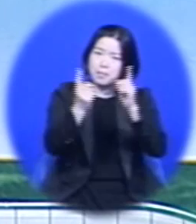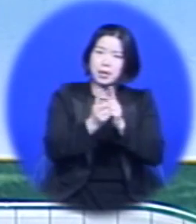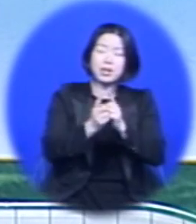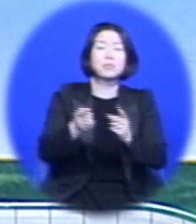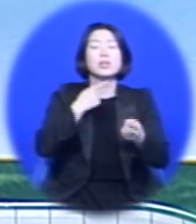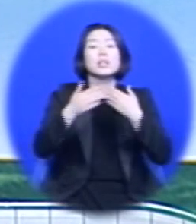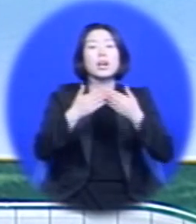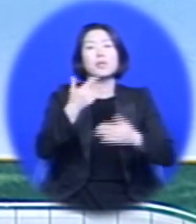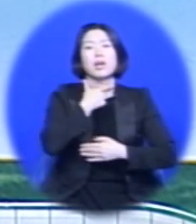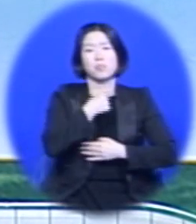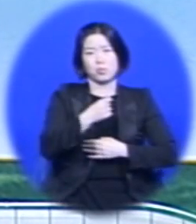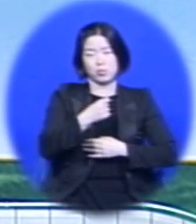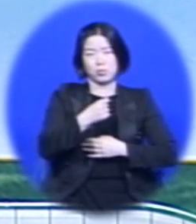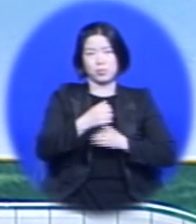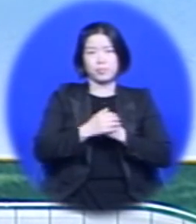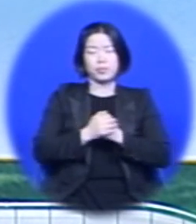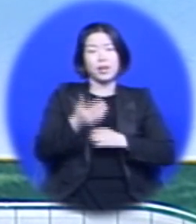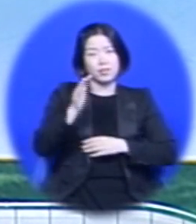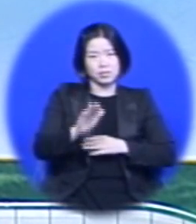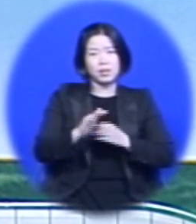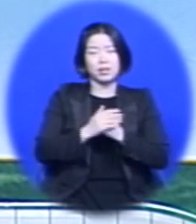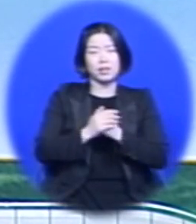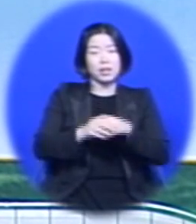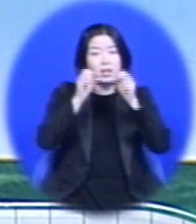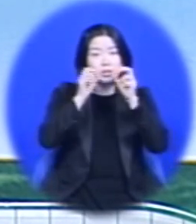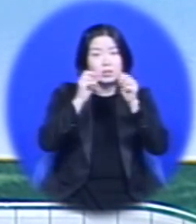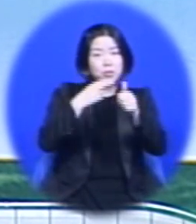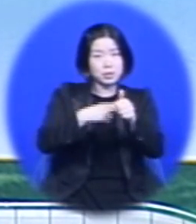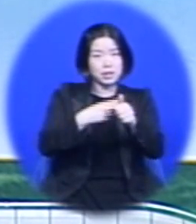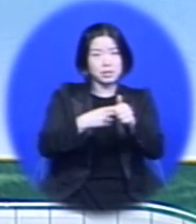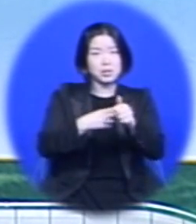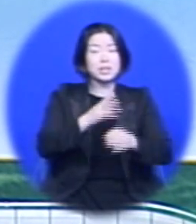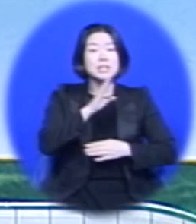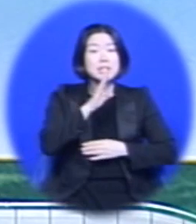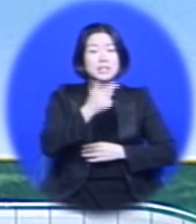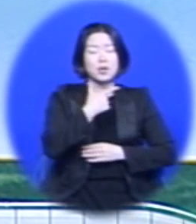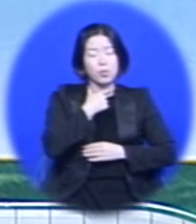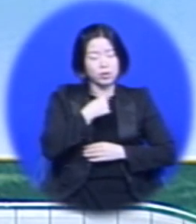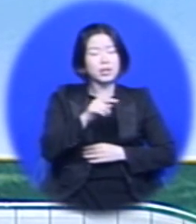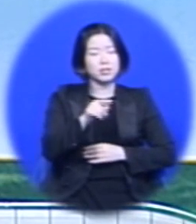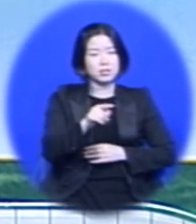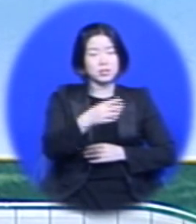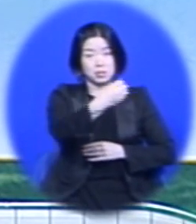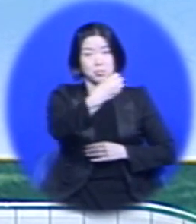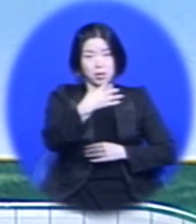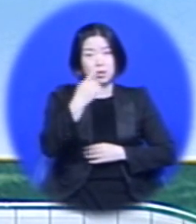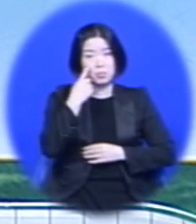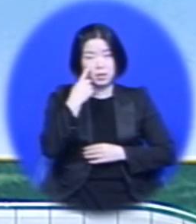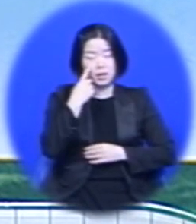경험해 보고 싶은 거예요. 근데 선교사님이 진짜 원하는 것을 이야기해 보라